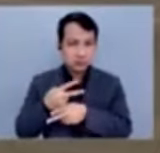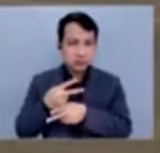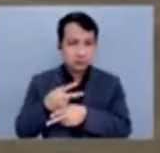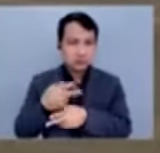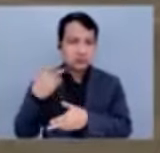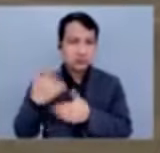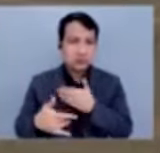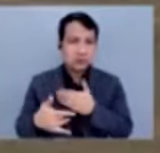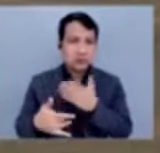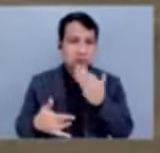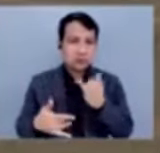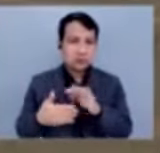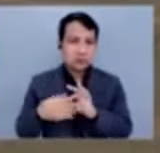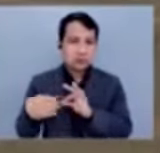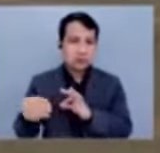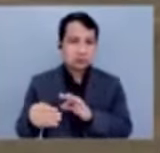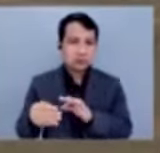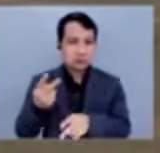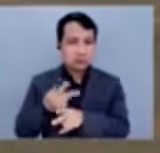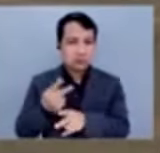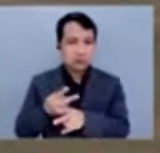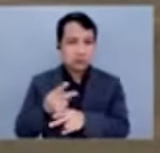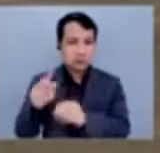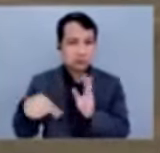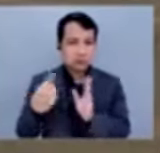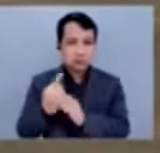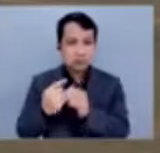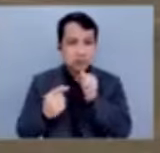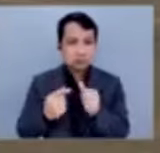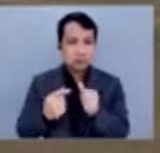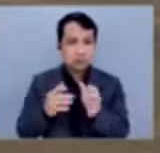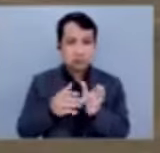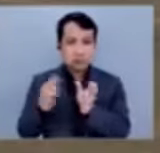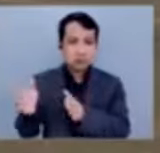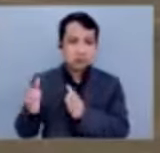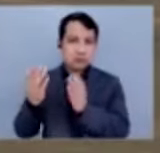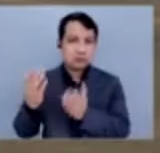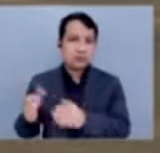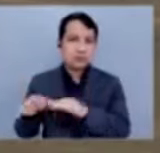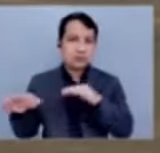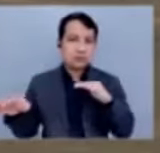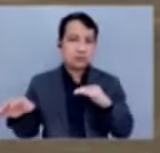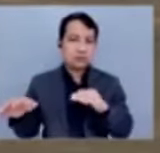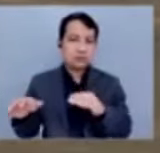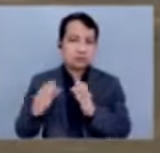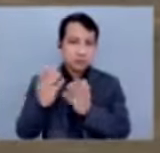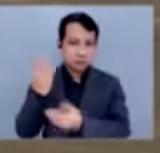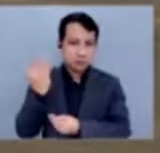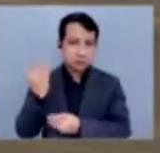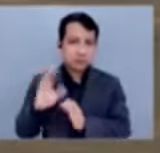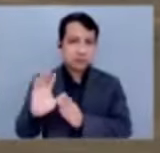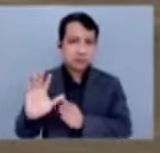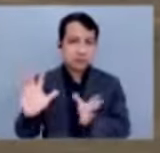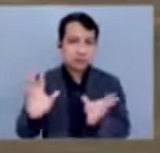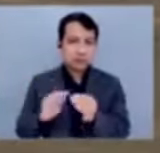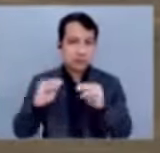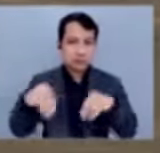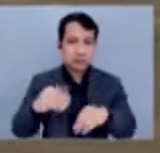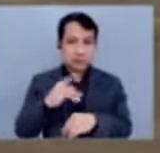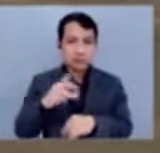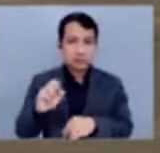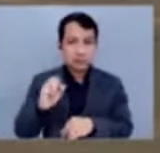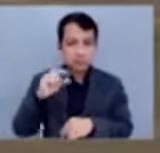maaga kesa sa anticipated na oras para hindi mapasabay sa mabigat na trapiko. At yan ang latest mula dito sa Kamuning sa Quezon